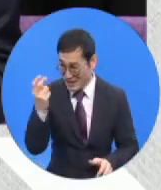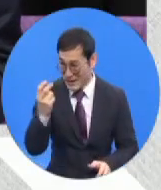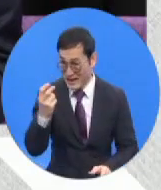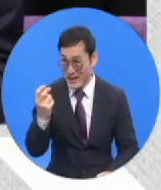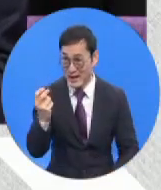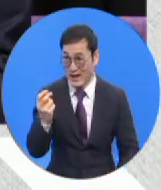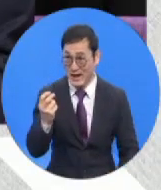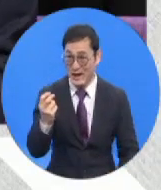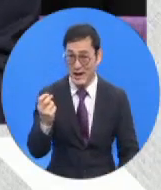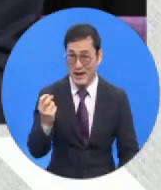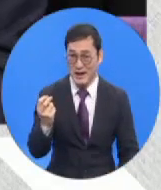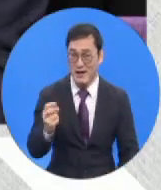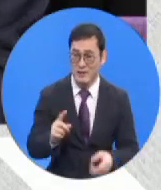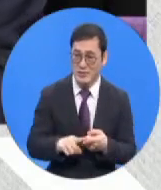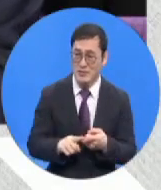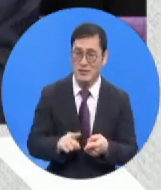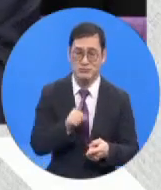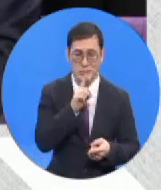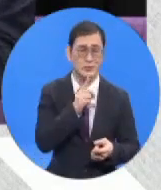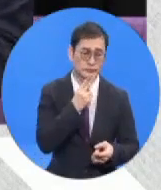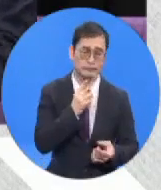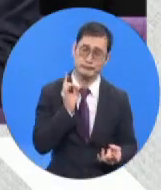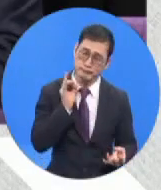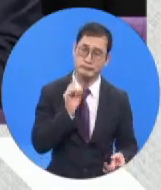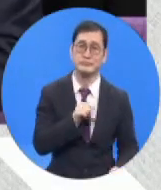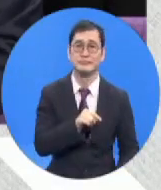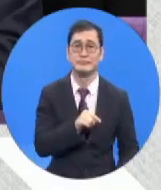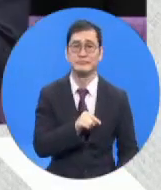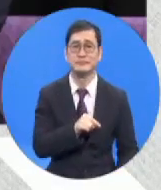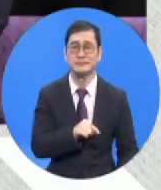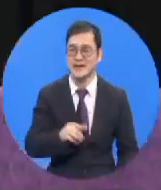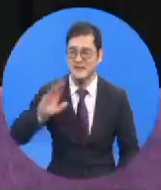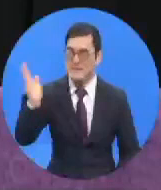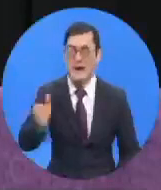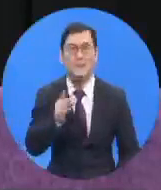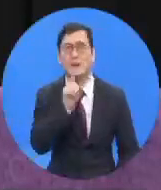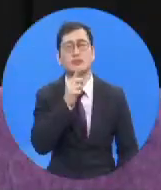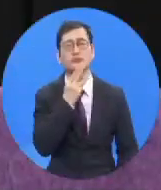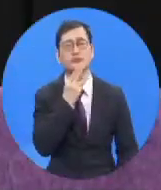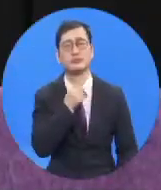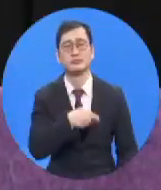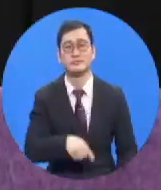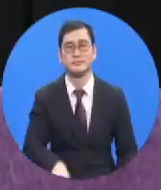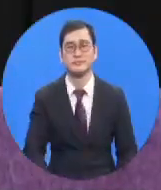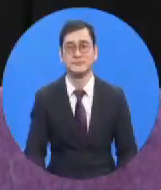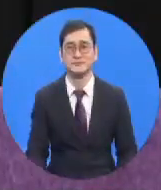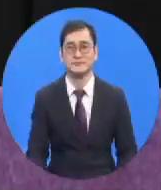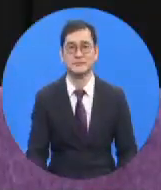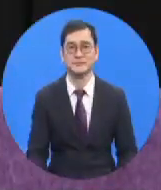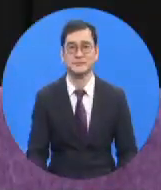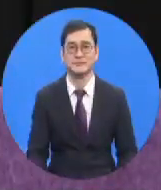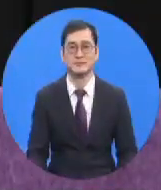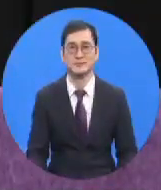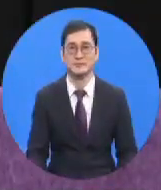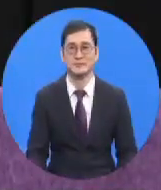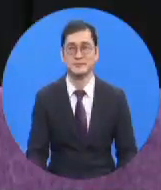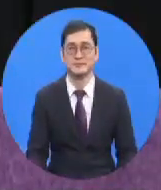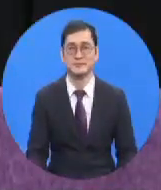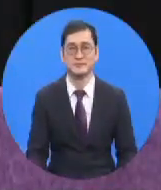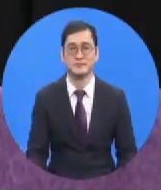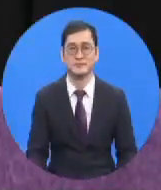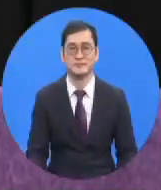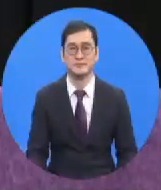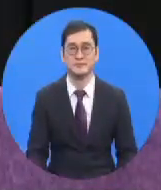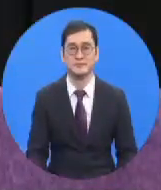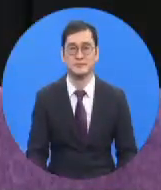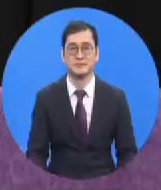지켜봐야지. 예. 그러니까 그 부분은 좀 박장화되면 말씀이 좀 다르고요. 또 공매도에 관련해 주제는 아니지만 민주당 지도부 공식